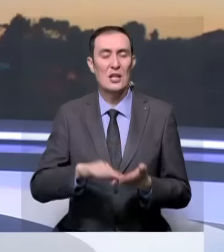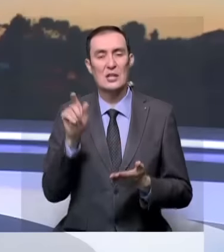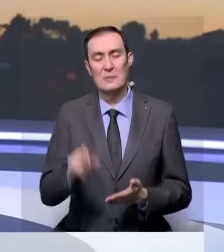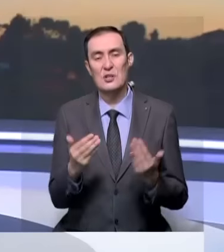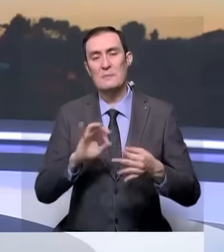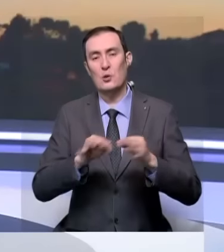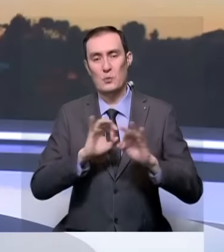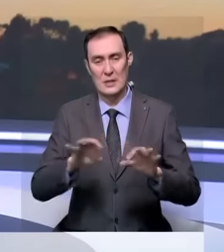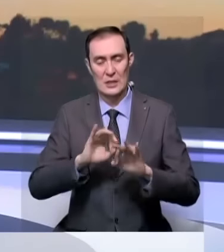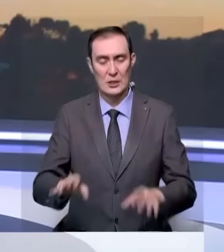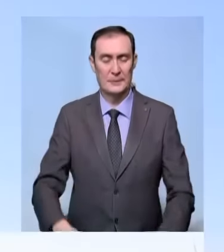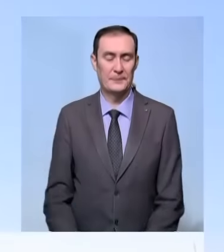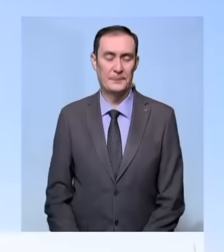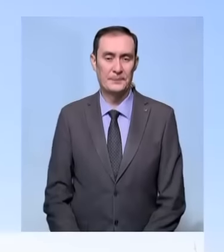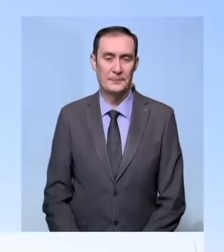Жамлиханова с подробностями.